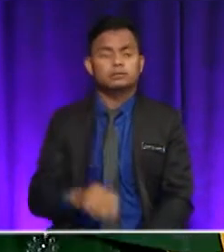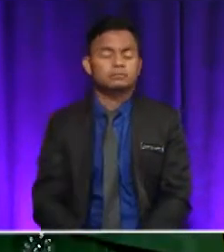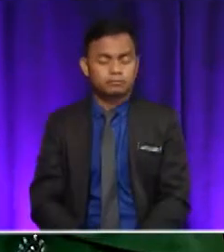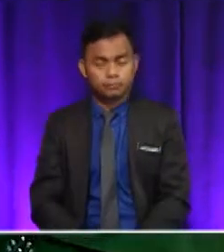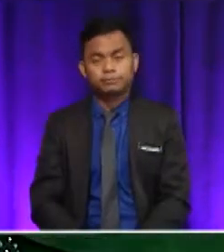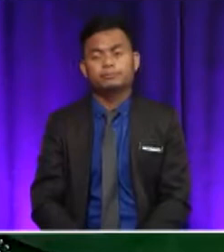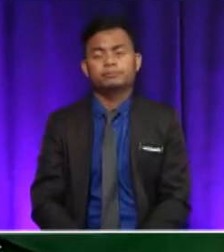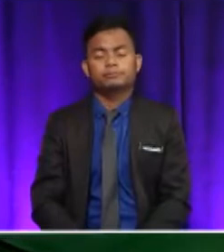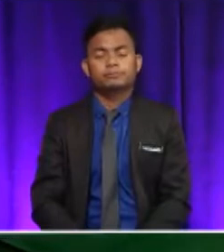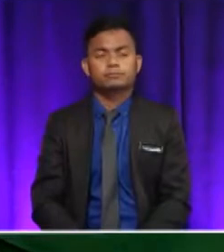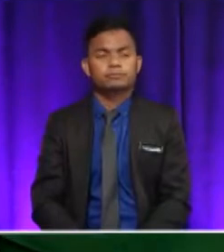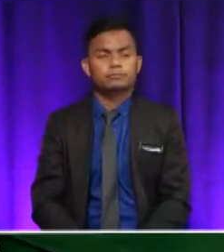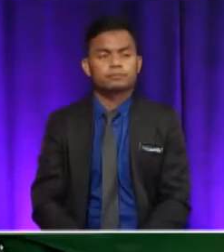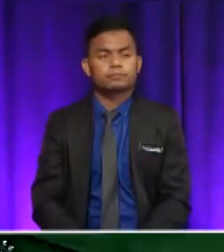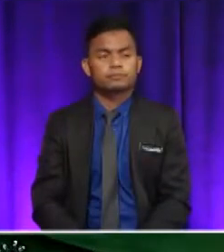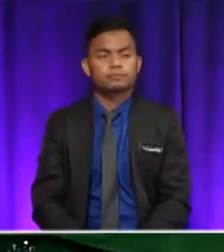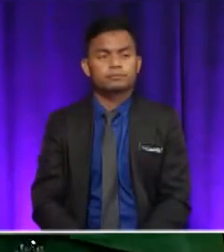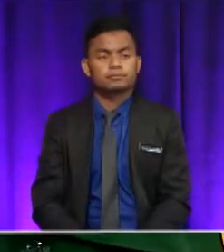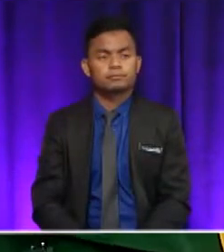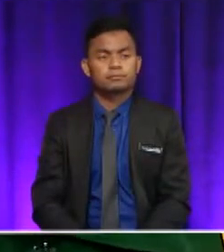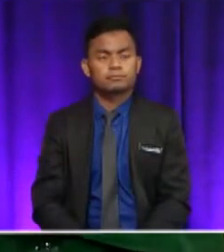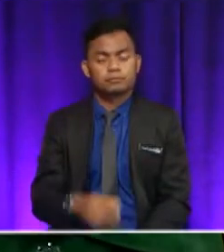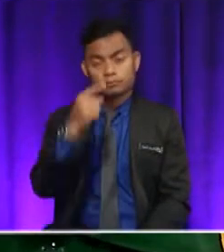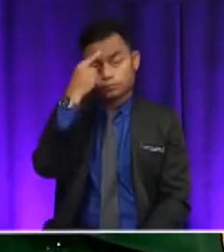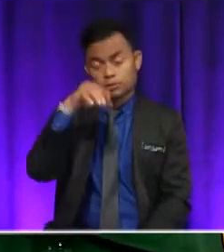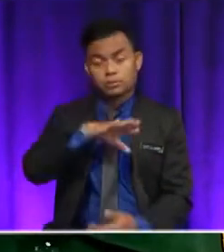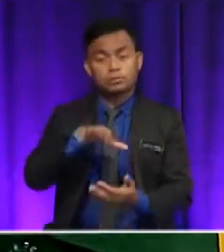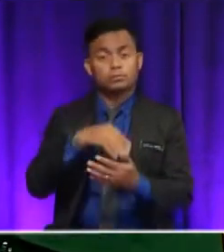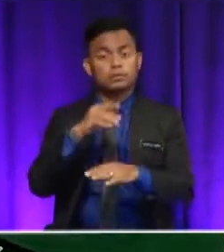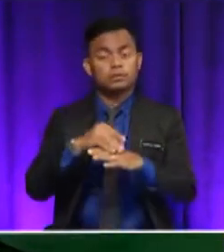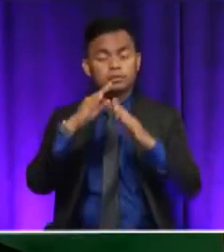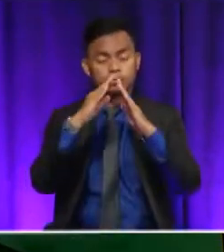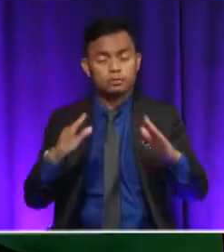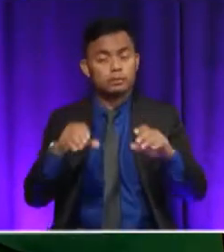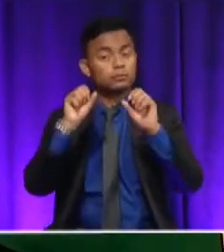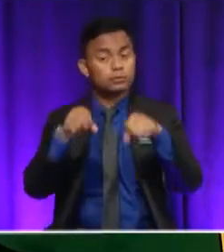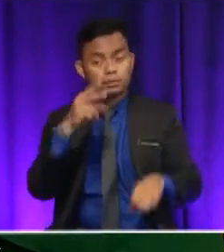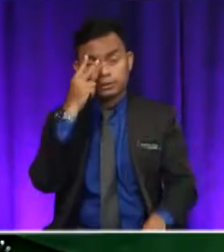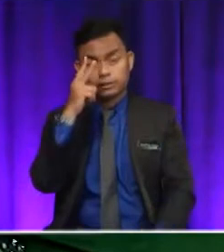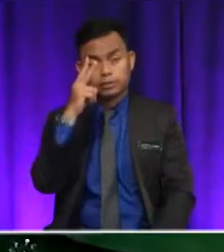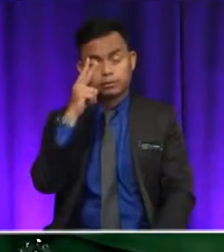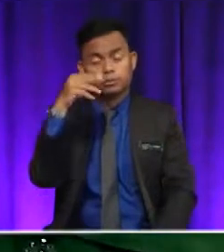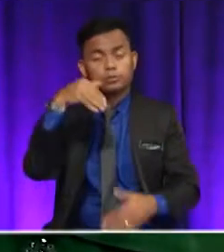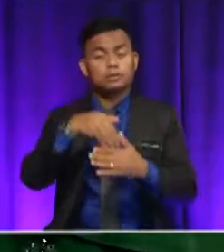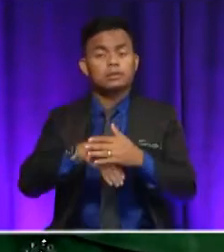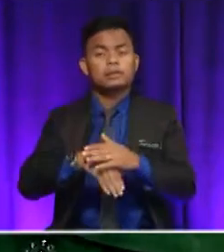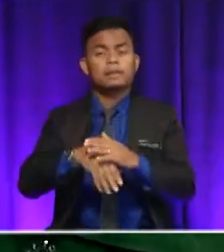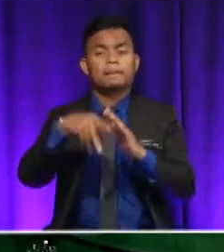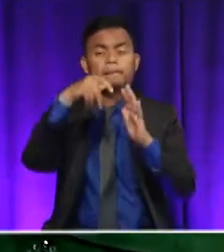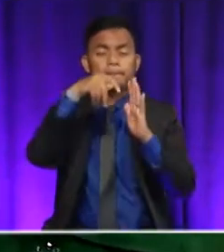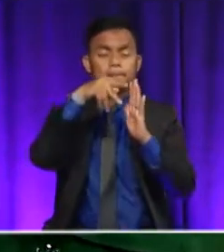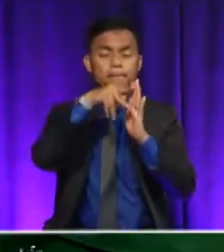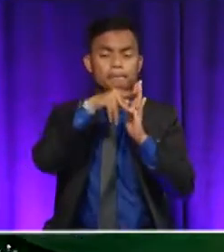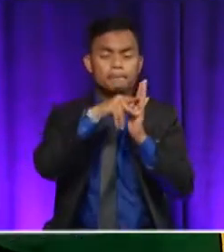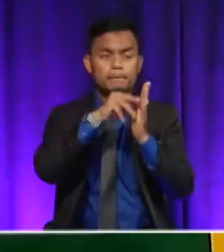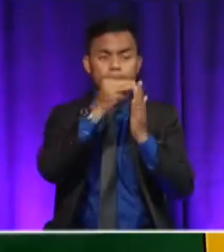Amazon. Untuk penonton di rumah, anda boleh cari artikel itu di panggilan 68 dari Fulblast Plus